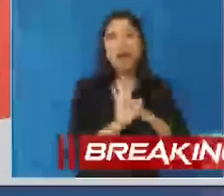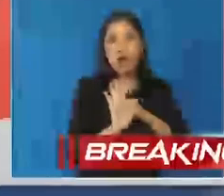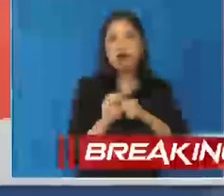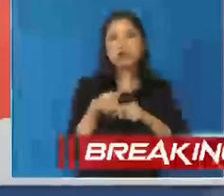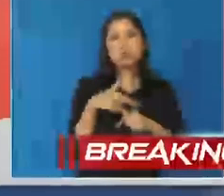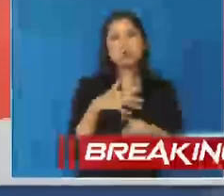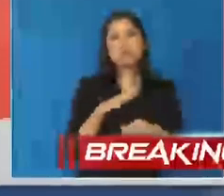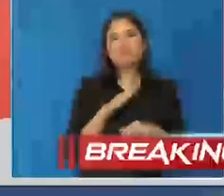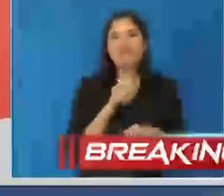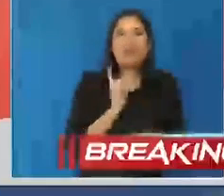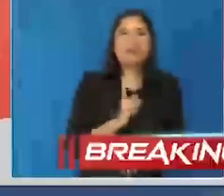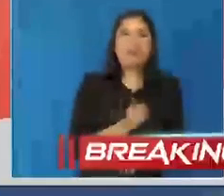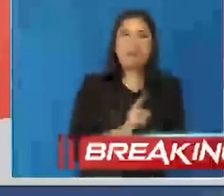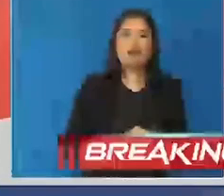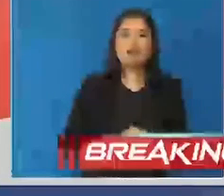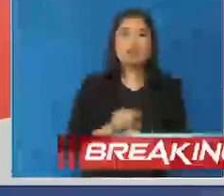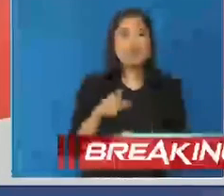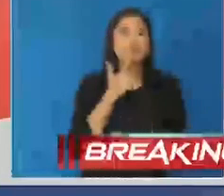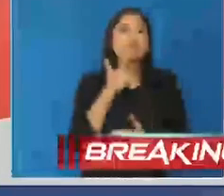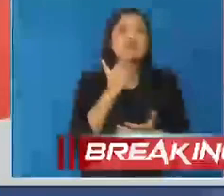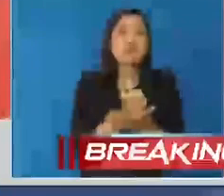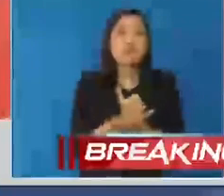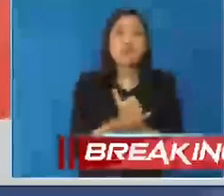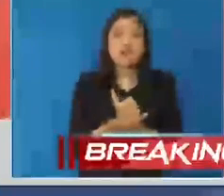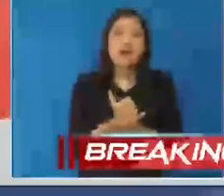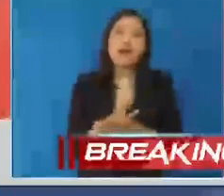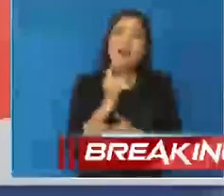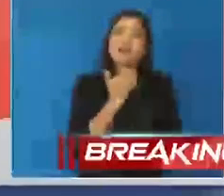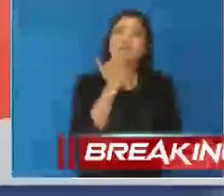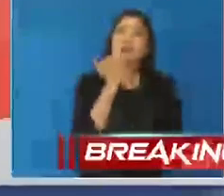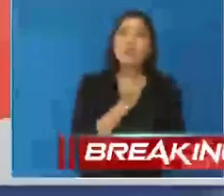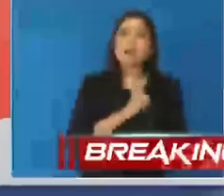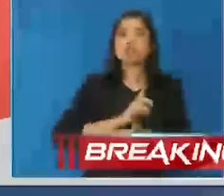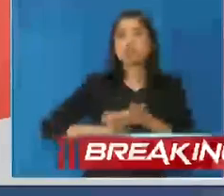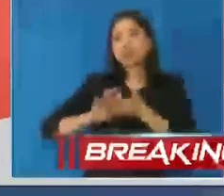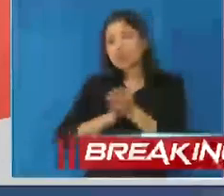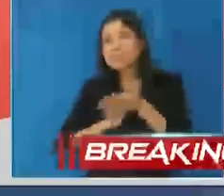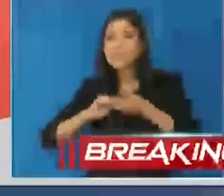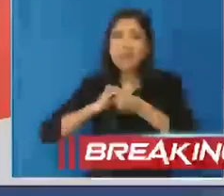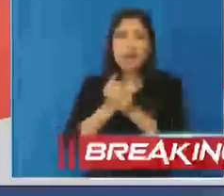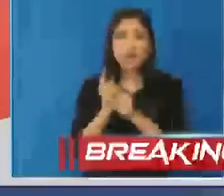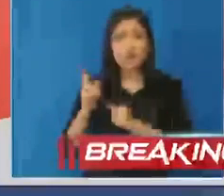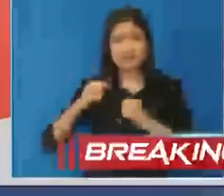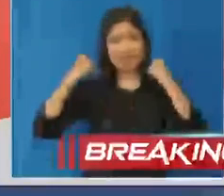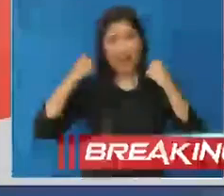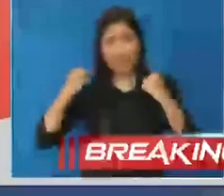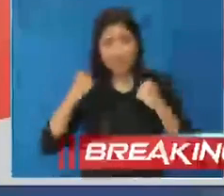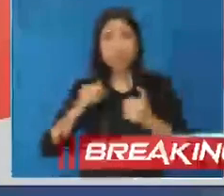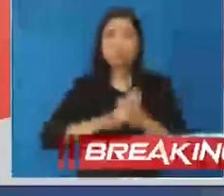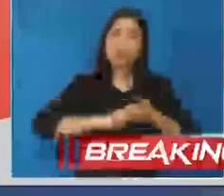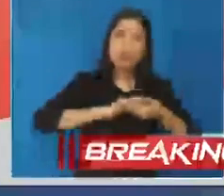menjadi penting dan kemudian disertai dengan kebiasaan mencuci tangan untuk yang masih sehat tidak